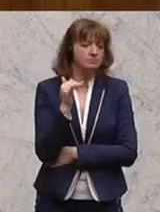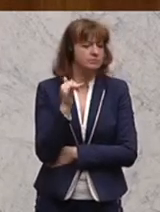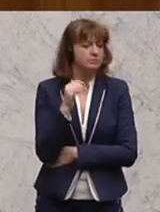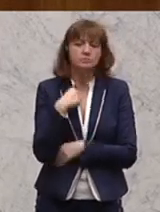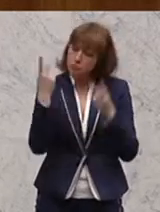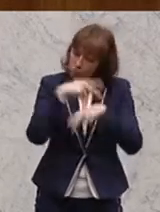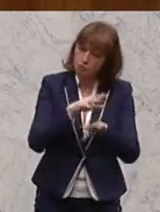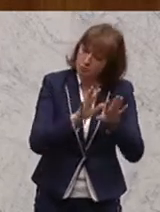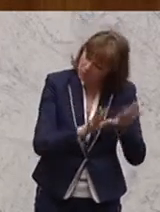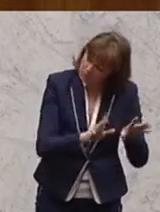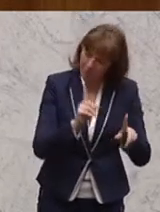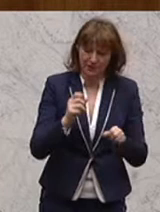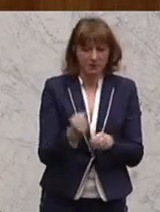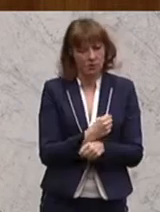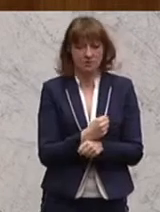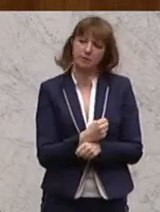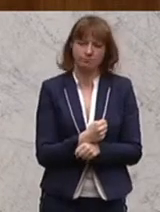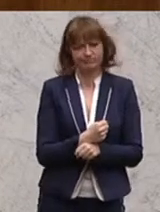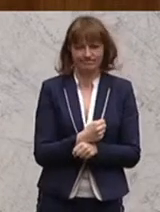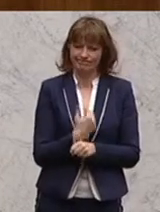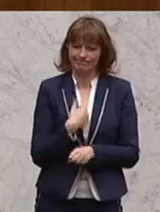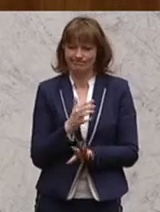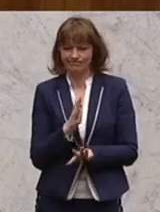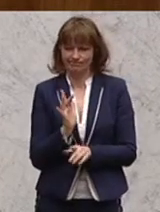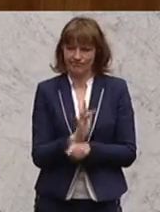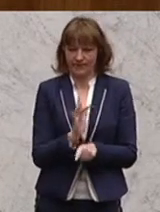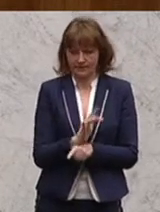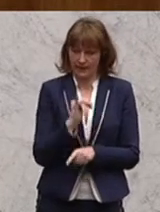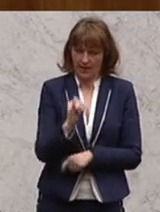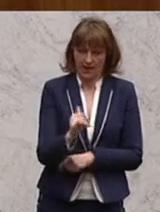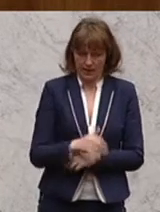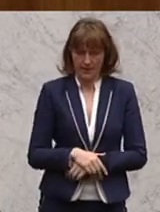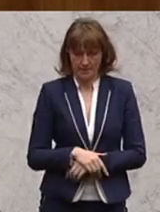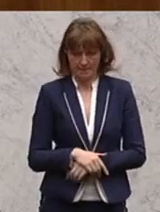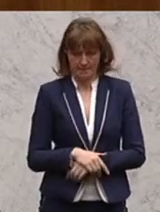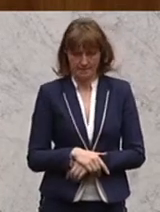auch zustimmen, ja, aber wir sehen es nach wie vor schon kritisch, dass